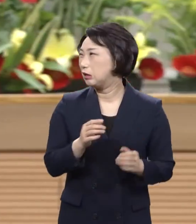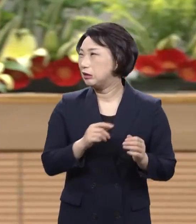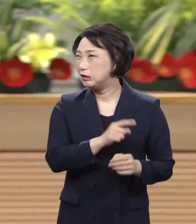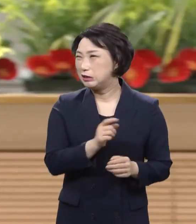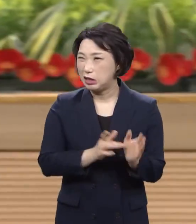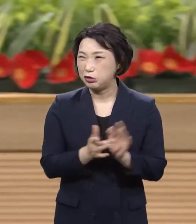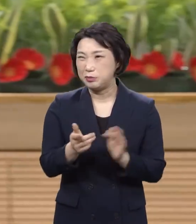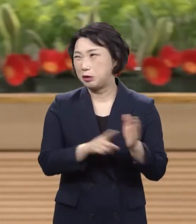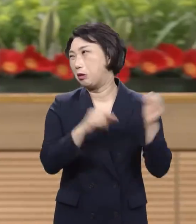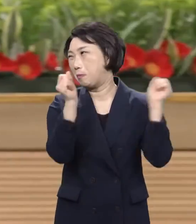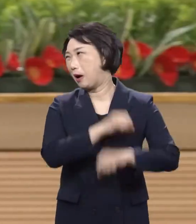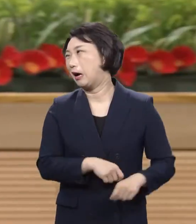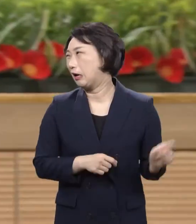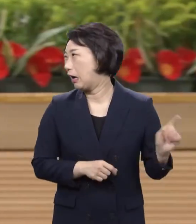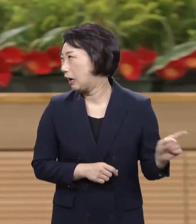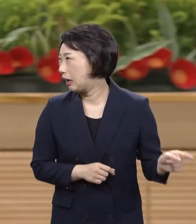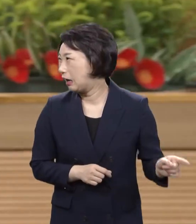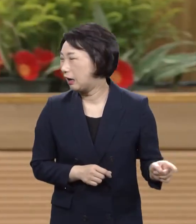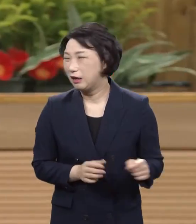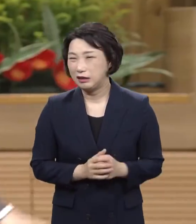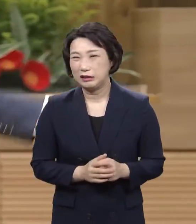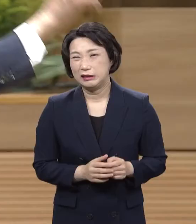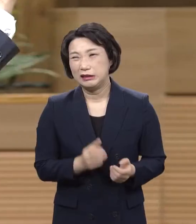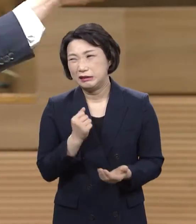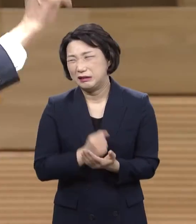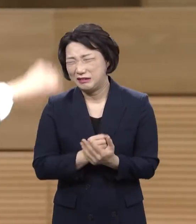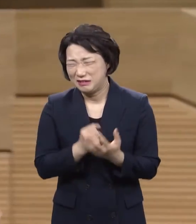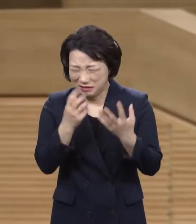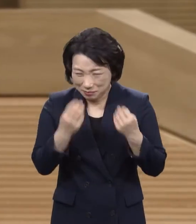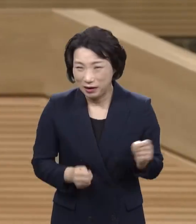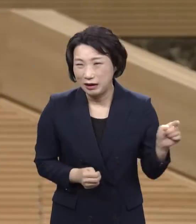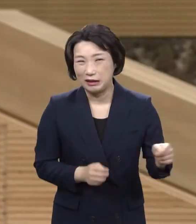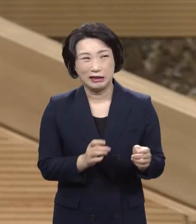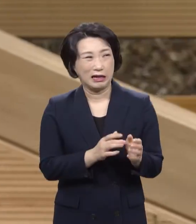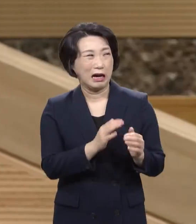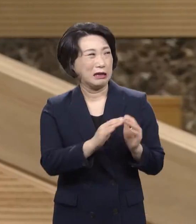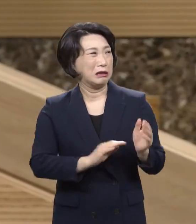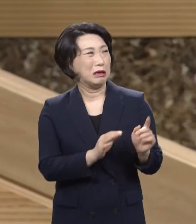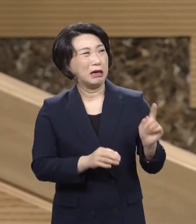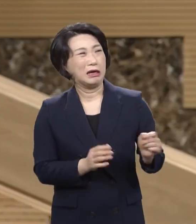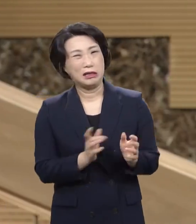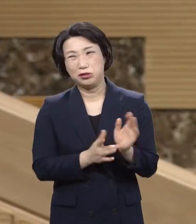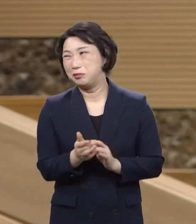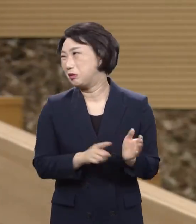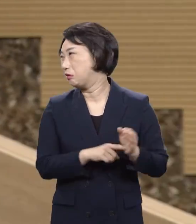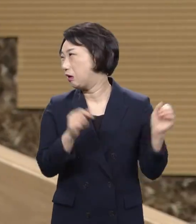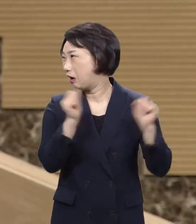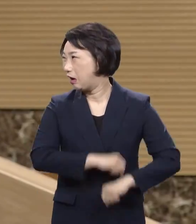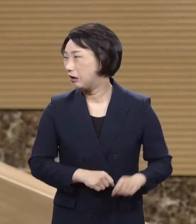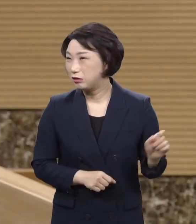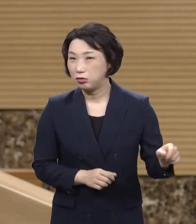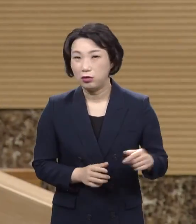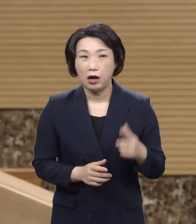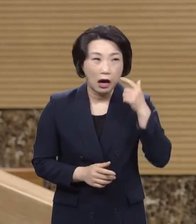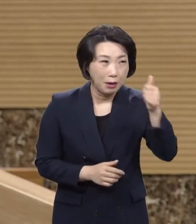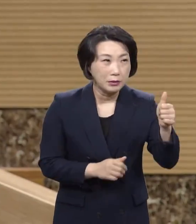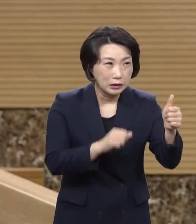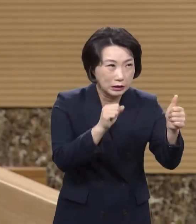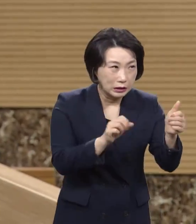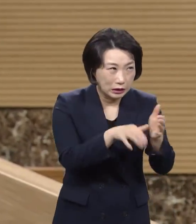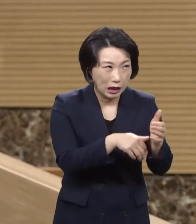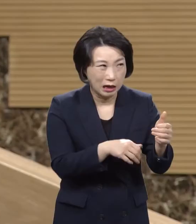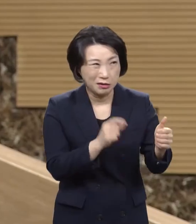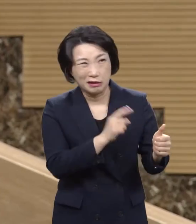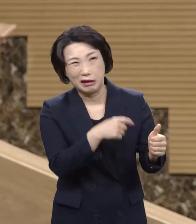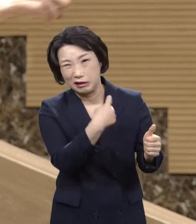구석 예수 믿다 망하고, 저놈의 집 구설 예수 믿다 도대체, 응? 아버지 있는 데는 왔는데